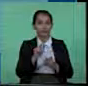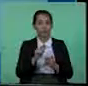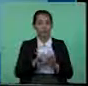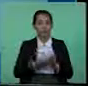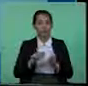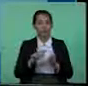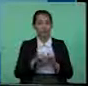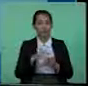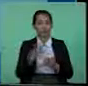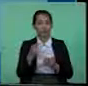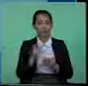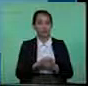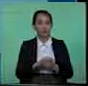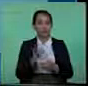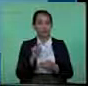3378 ayru